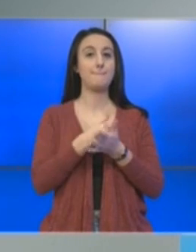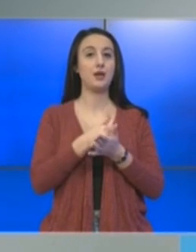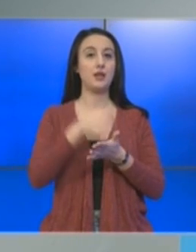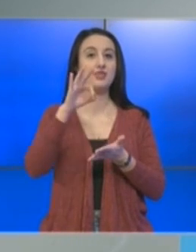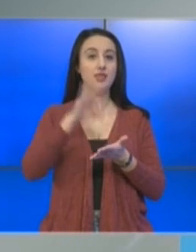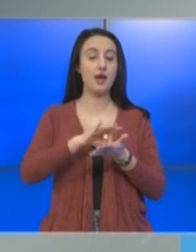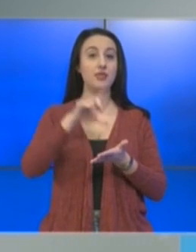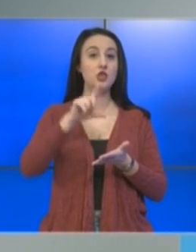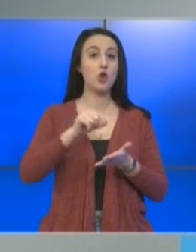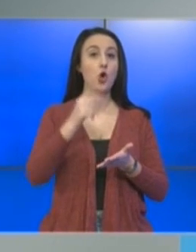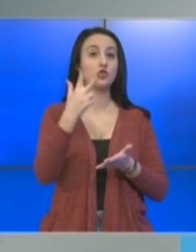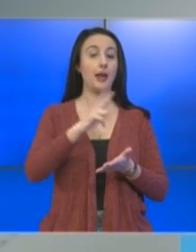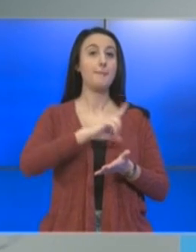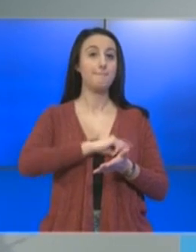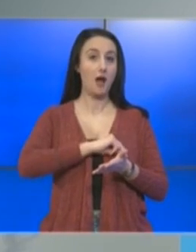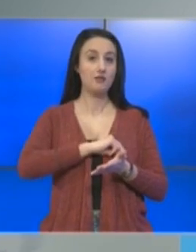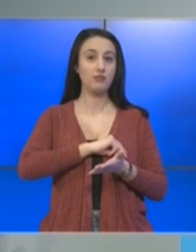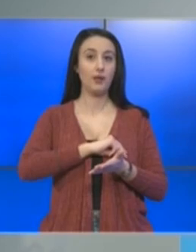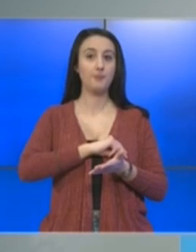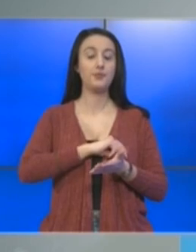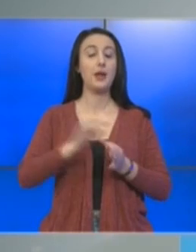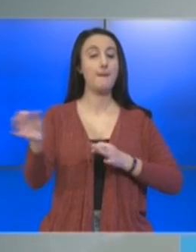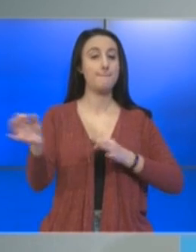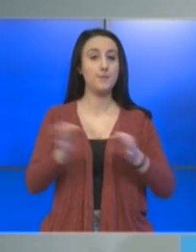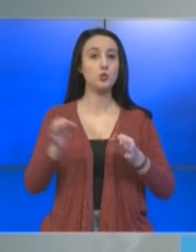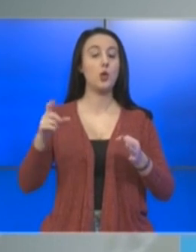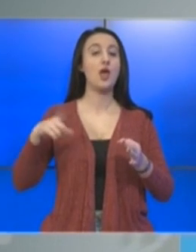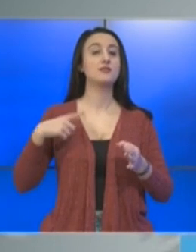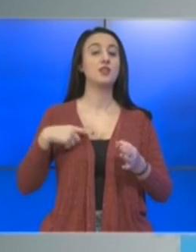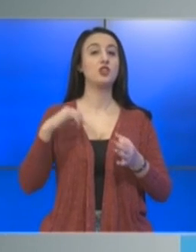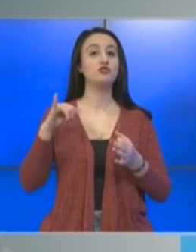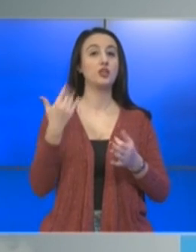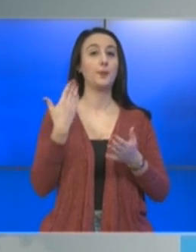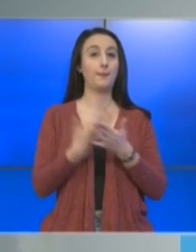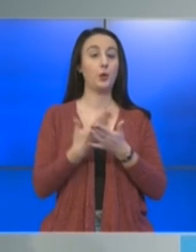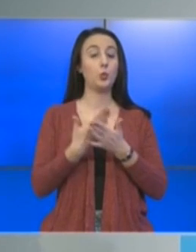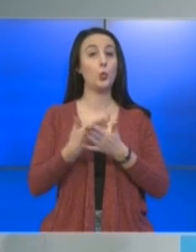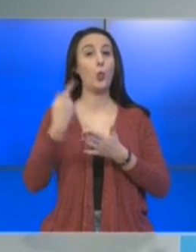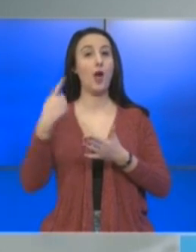se aplică și pentru cursele aeriene care leagă România de China, Iran și Coreea de Sud.